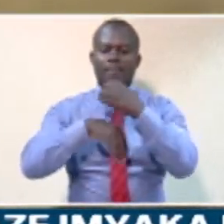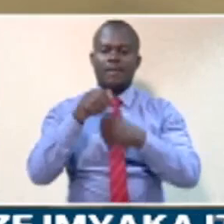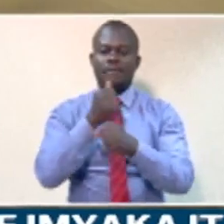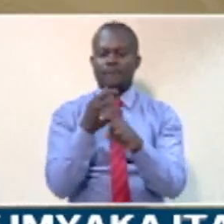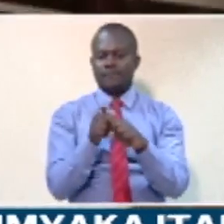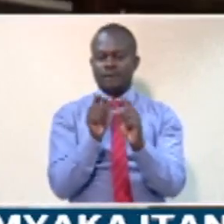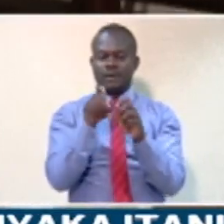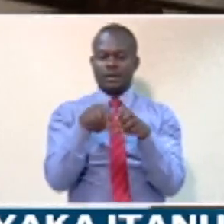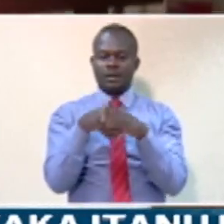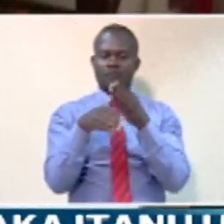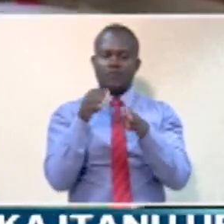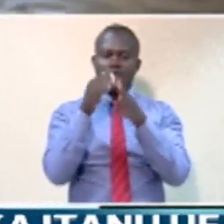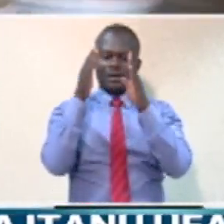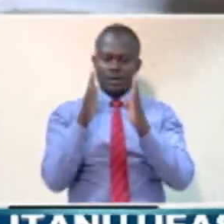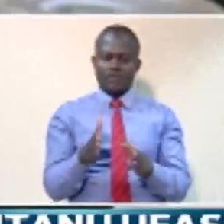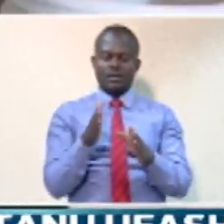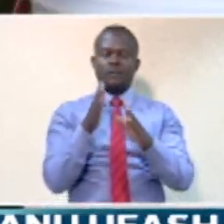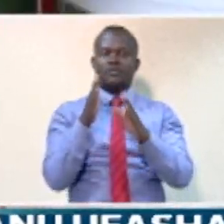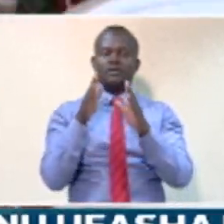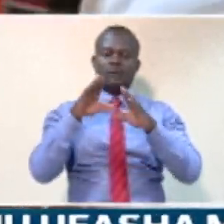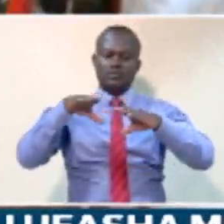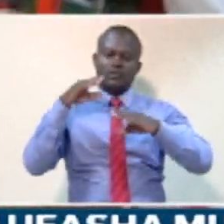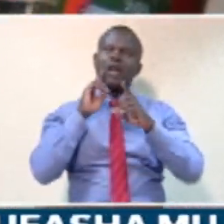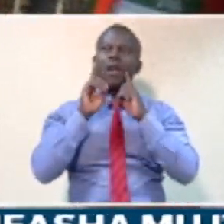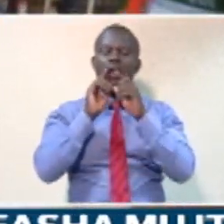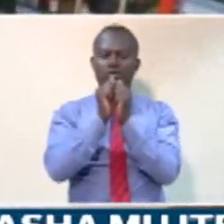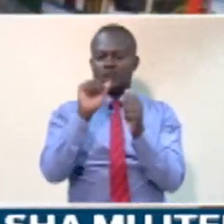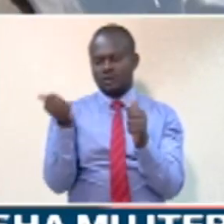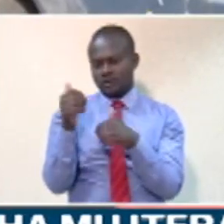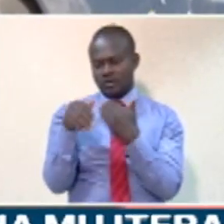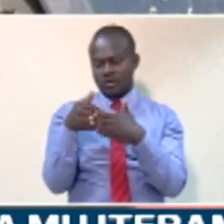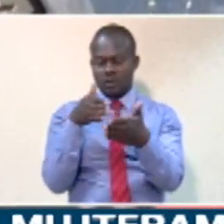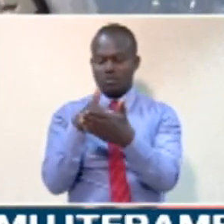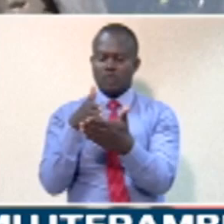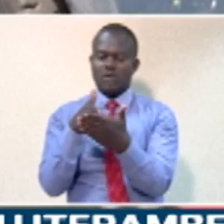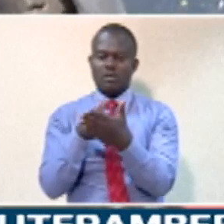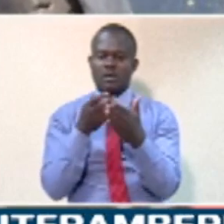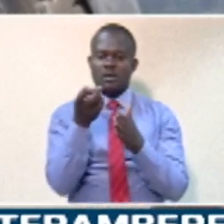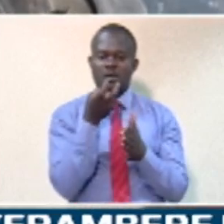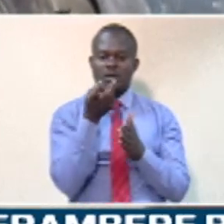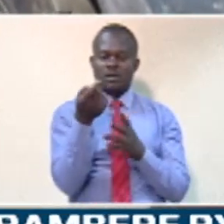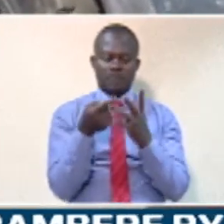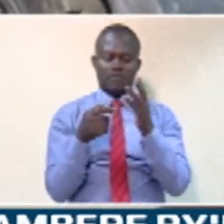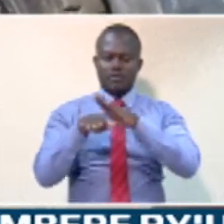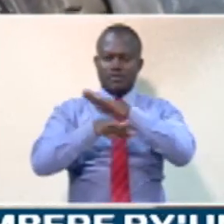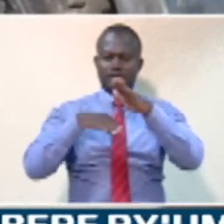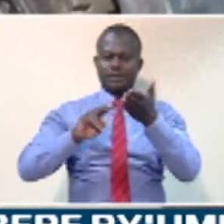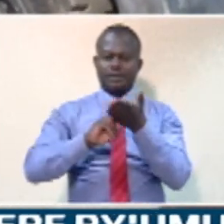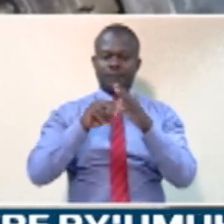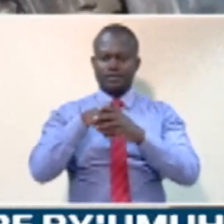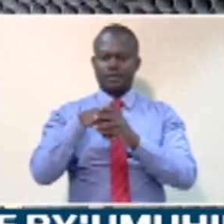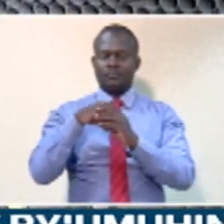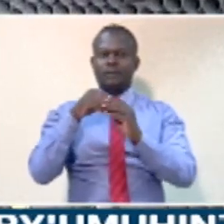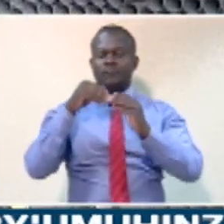mu bwubatsi, amarangi n'ibindi basobanura ko nubwo bagiye bakomwa mu nkokora n'ikiguzi cy'ubwikorezi bw'iby'ibanze byifashishwa mu